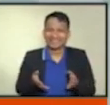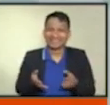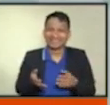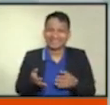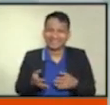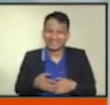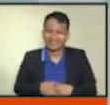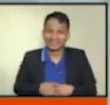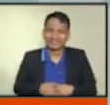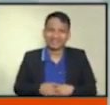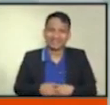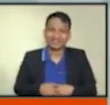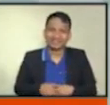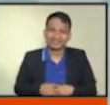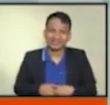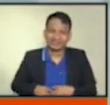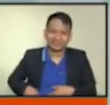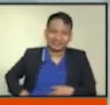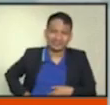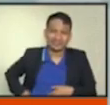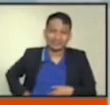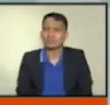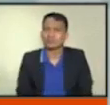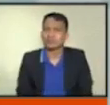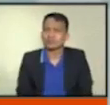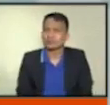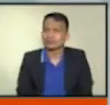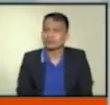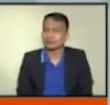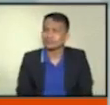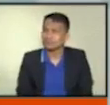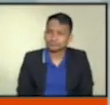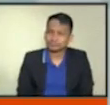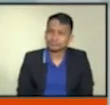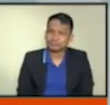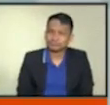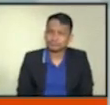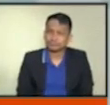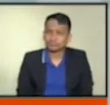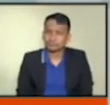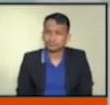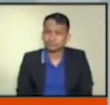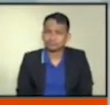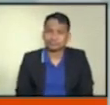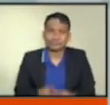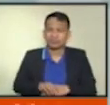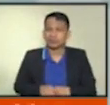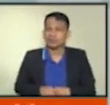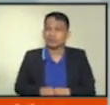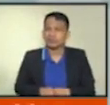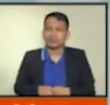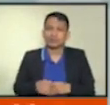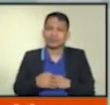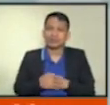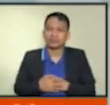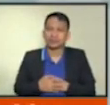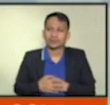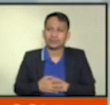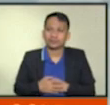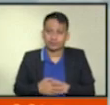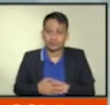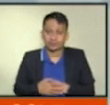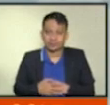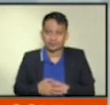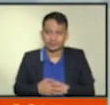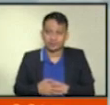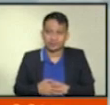girlfriend. Oh. Opo, yung anak po namin mismo nagsabi. Oh. Kaya nga ma'am, nasaan ba kayo ngayon madam? Nasa pagtasinan po ako eh. Okay. Kasama po si